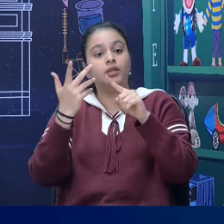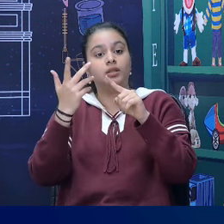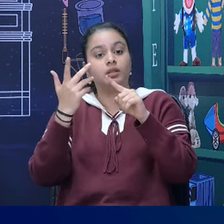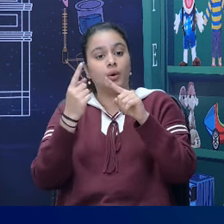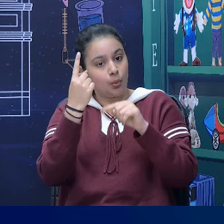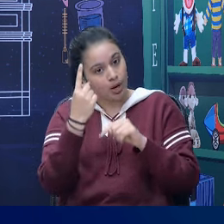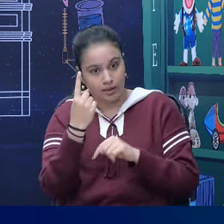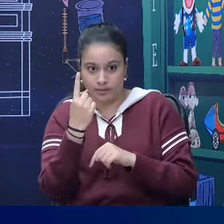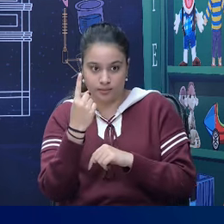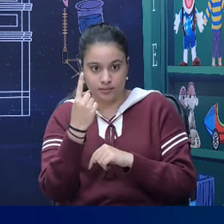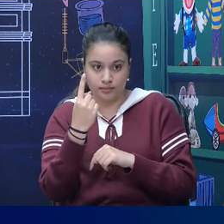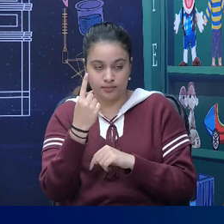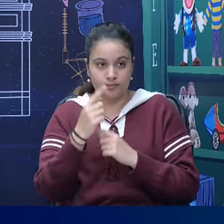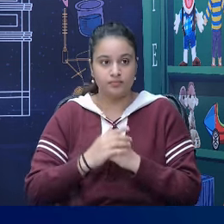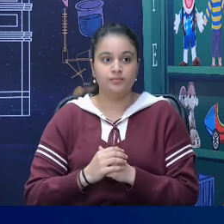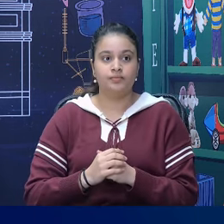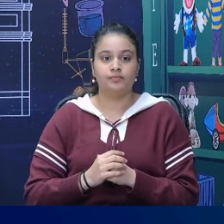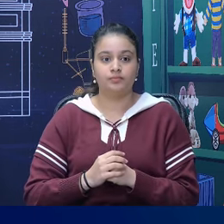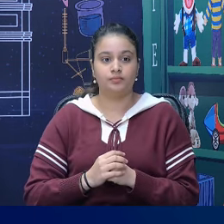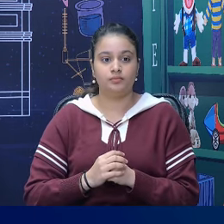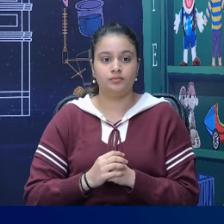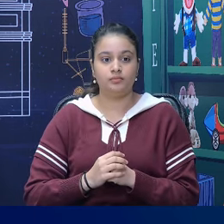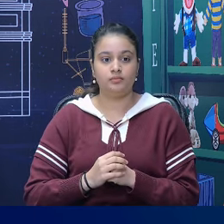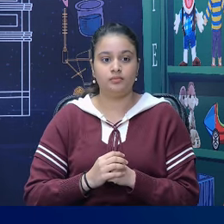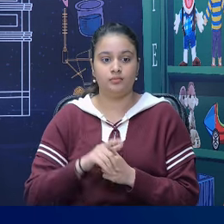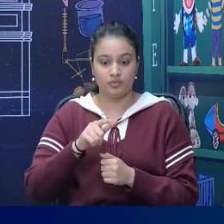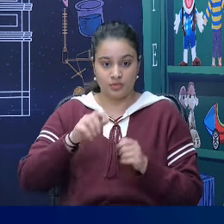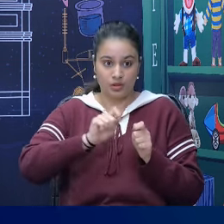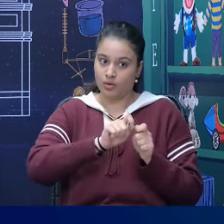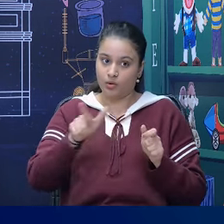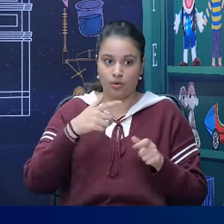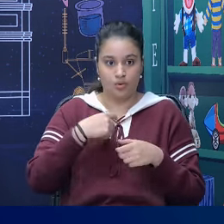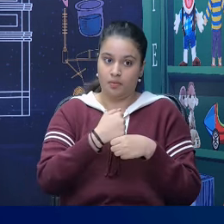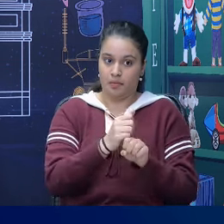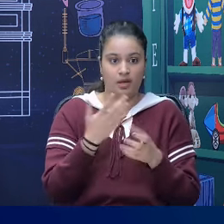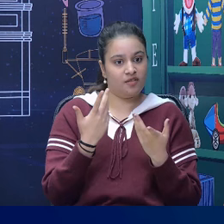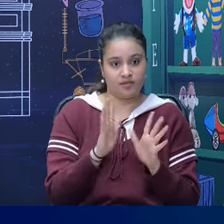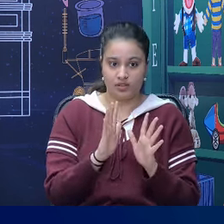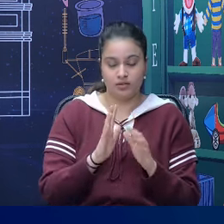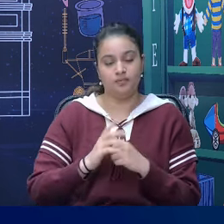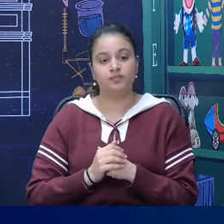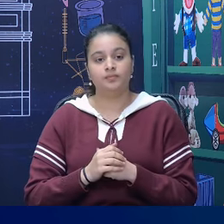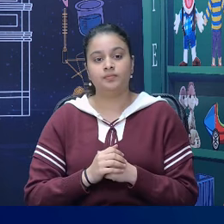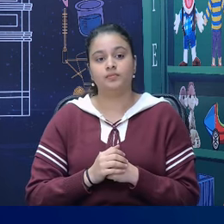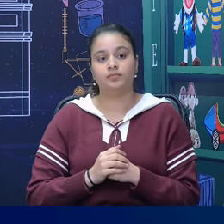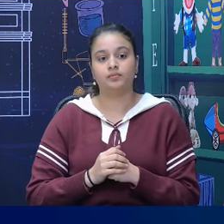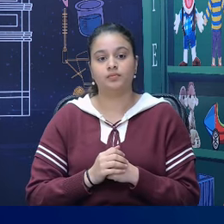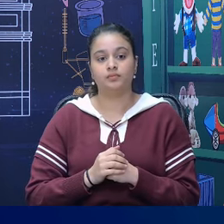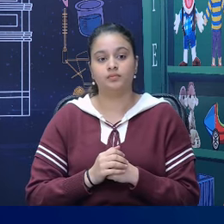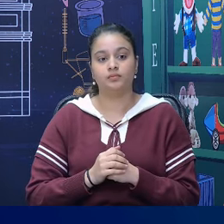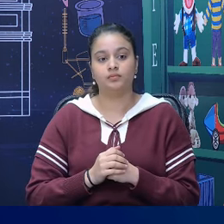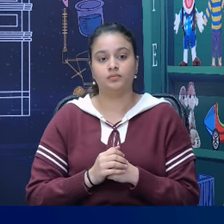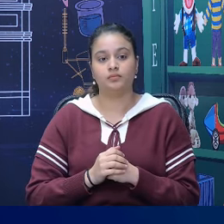एक्सपोटल भी बता रहे हैं है ना तो ये सारी चीजें बना के हमने अलजेब्रिक एक्सप्रेशन बनाए जी आपने